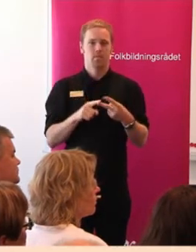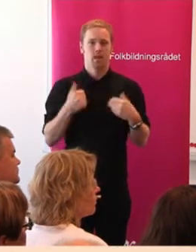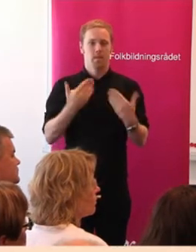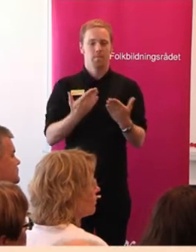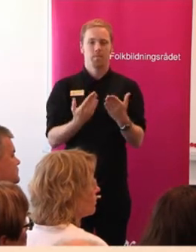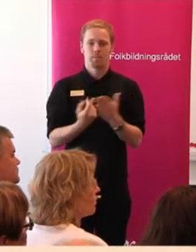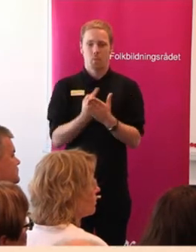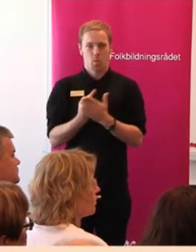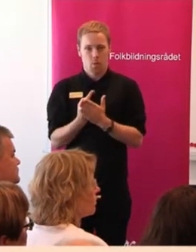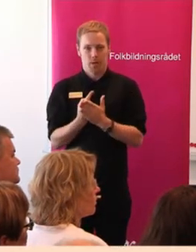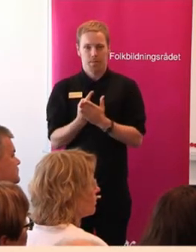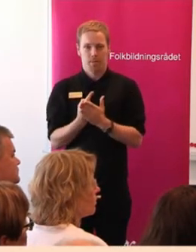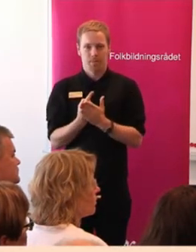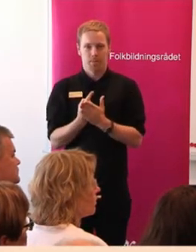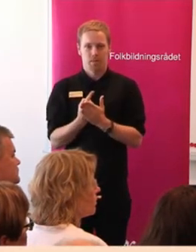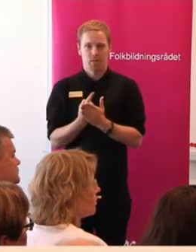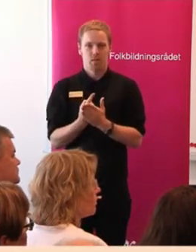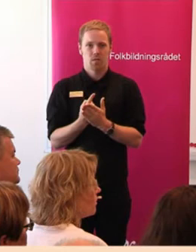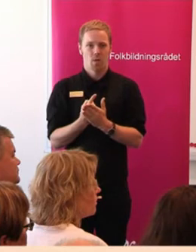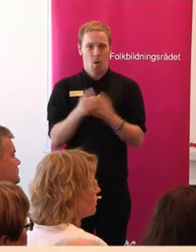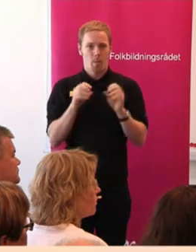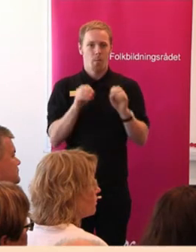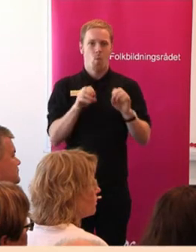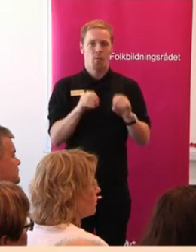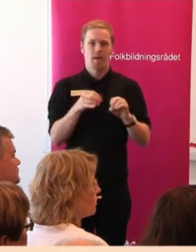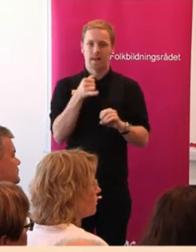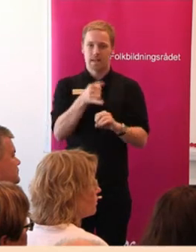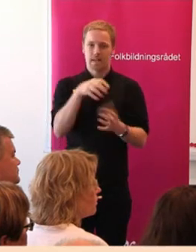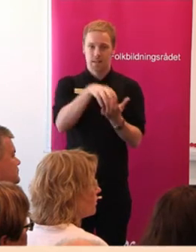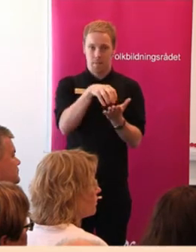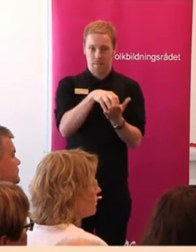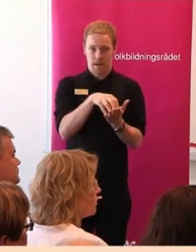Möjliggöra för att påverka i samhället.